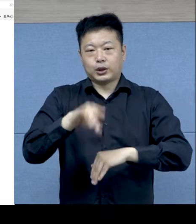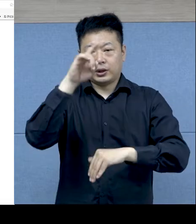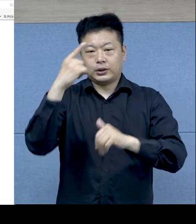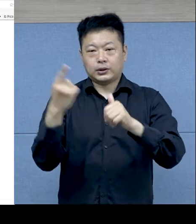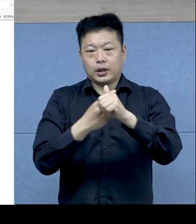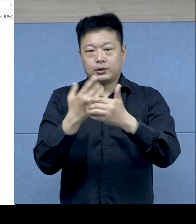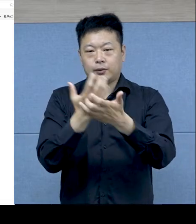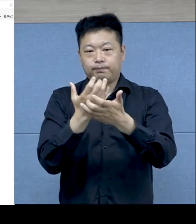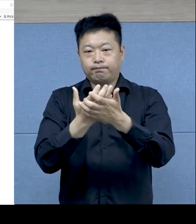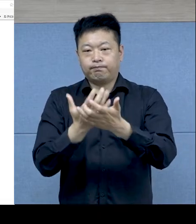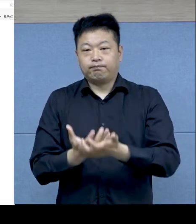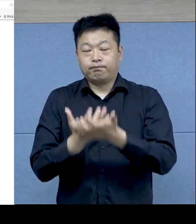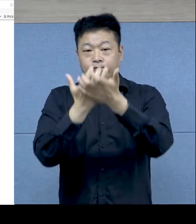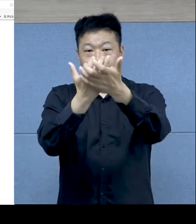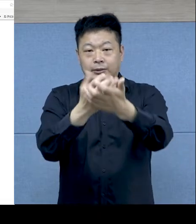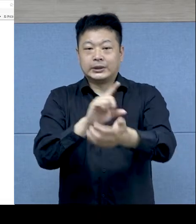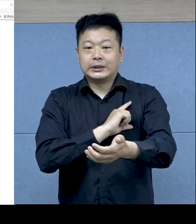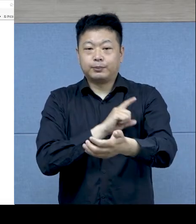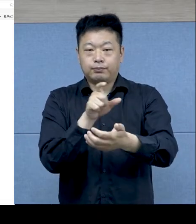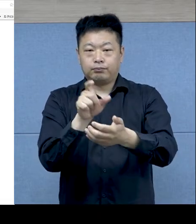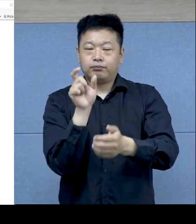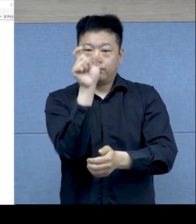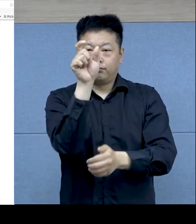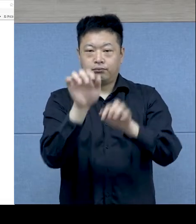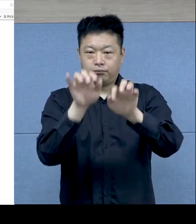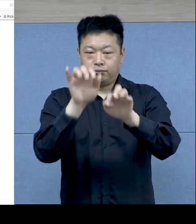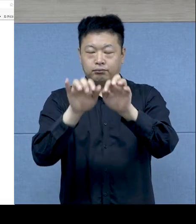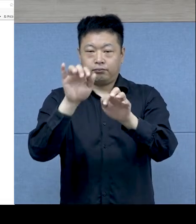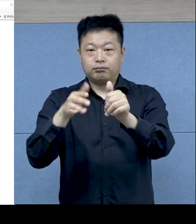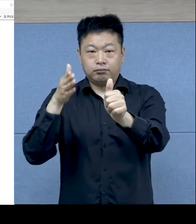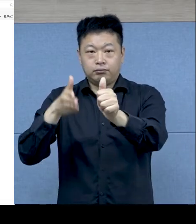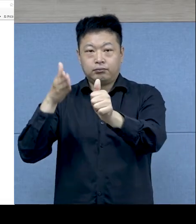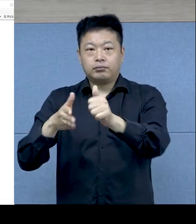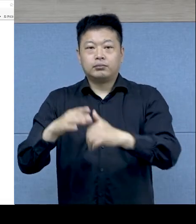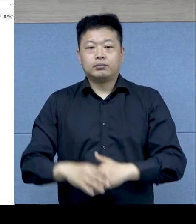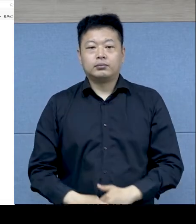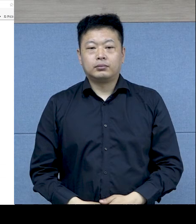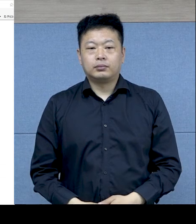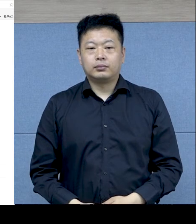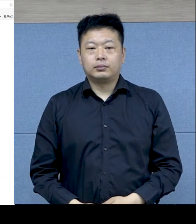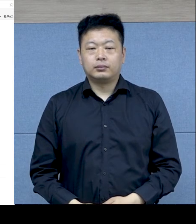첫 장에 기재된 제한사업명을 입력해 주세요.